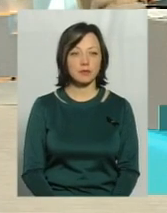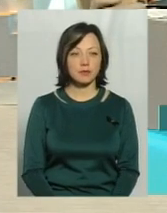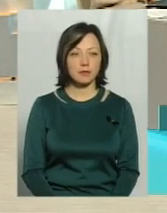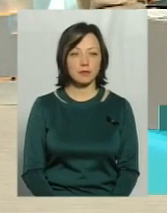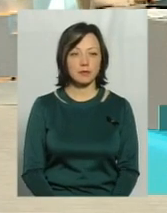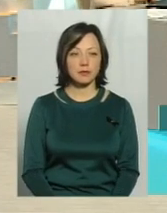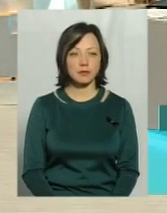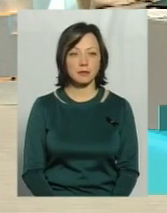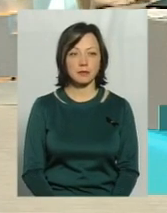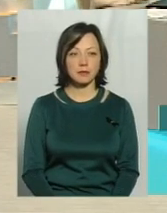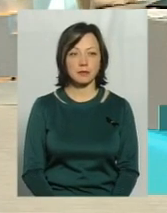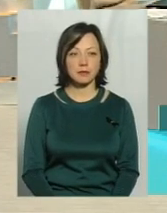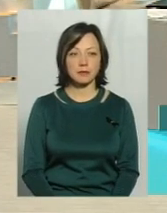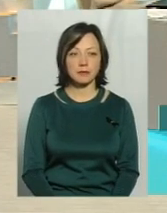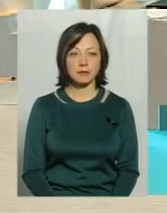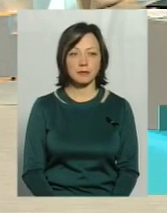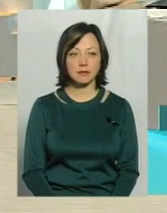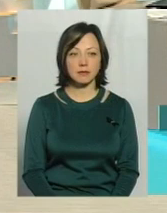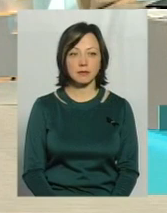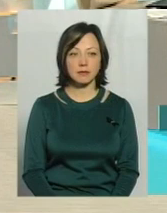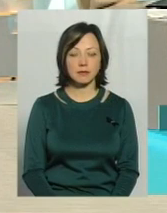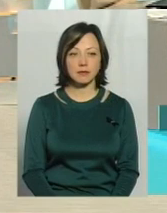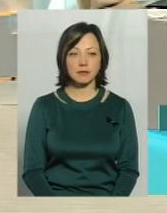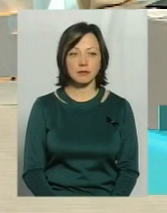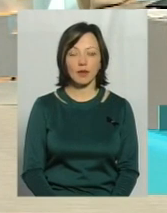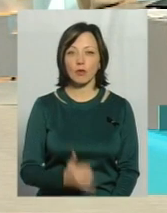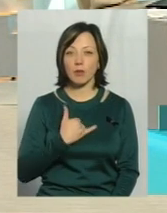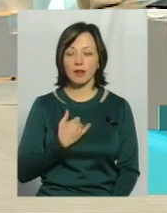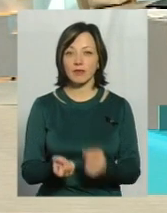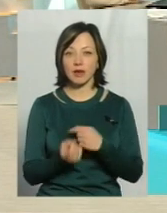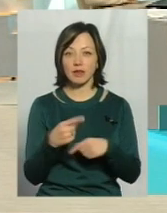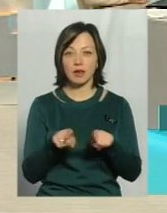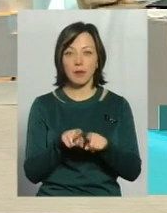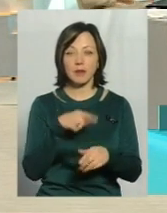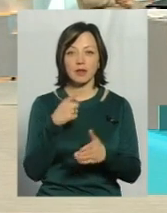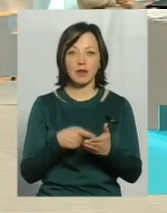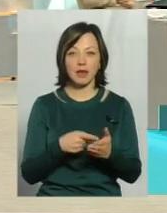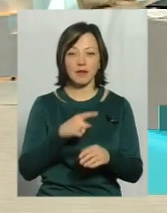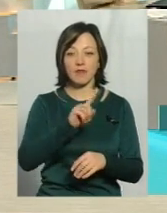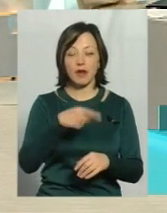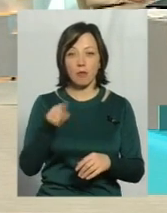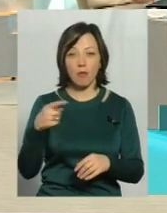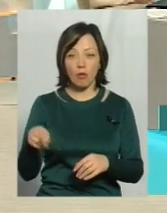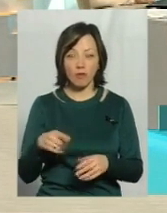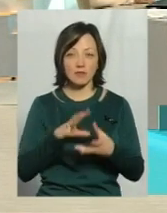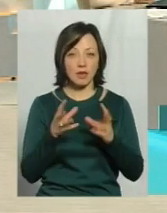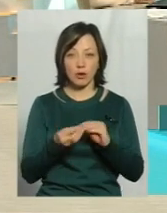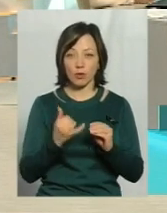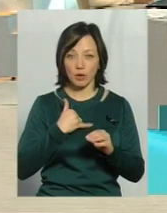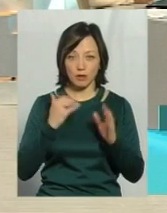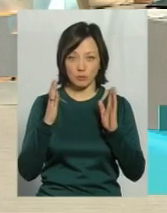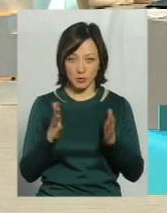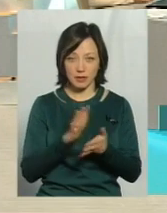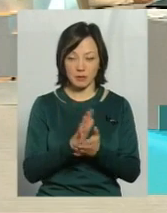доповіді. Я вас от слухаю. Це дуже, да, це дуже громоздка процедура. В мене виникає таке питання, що стільки вимог, що взагалі в нас